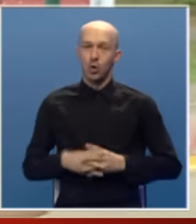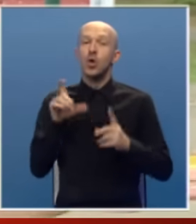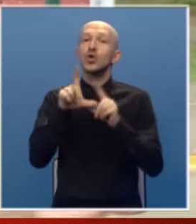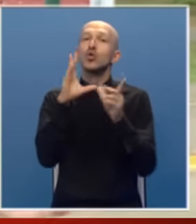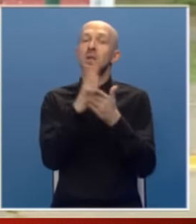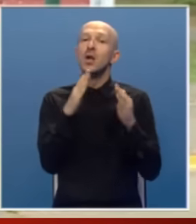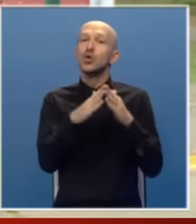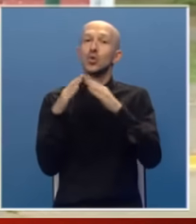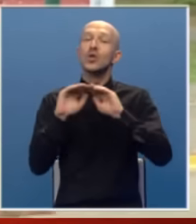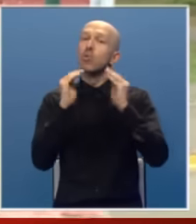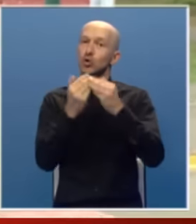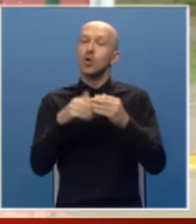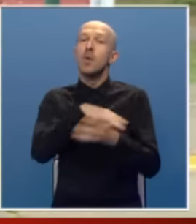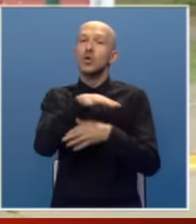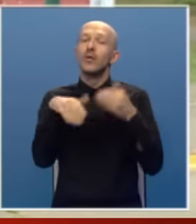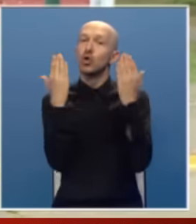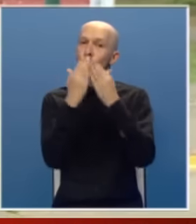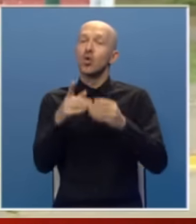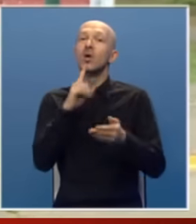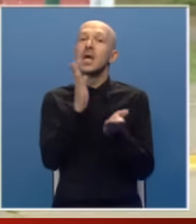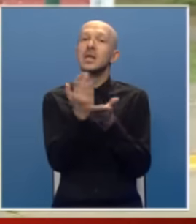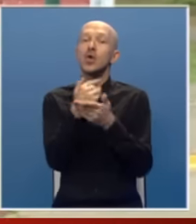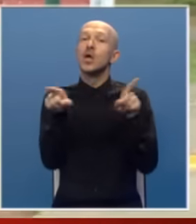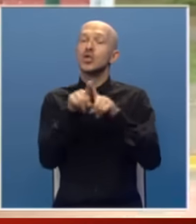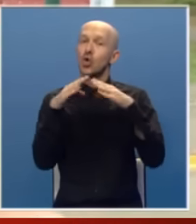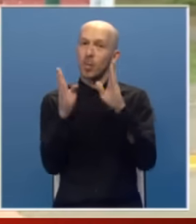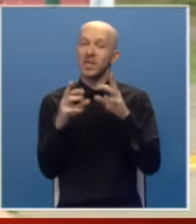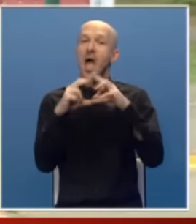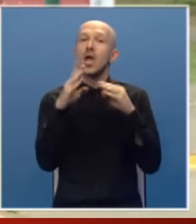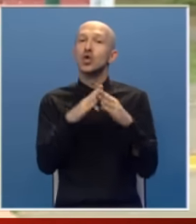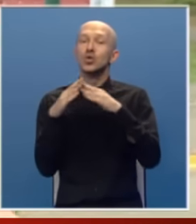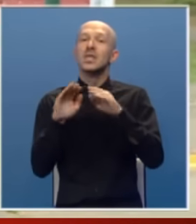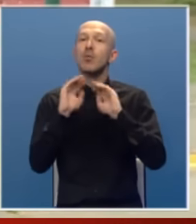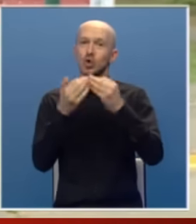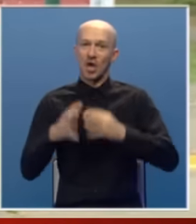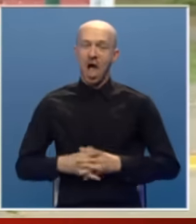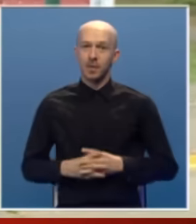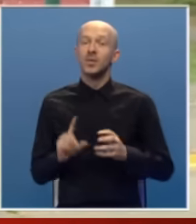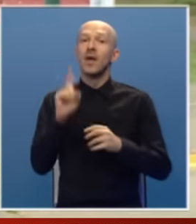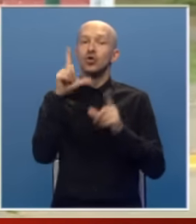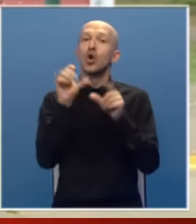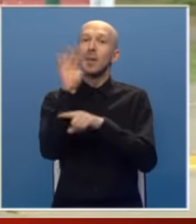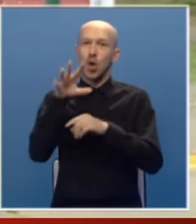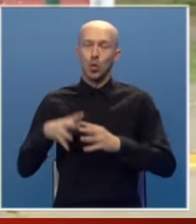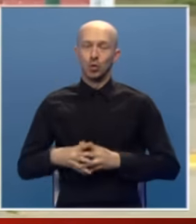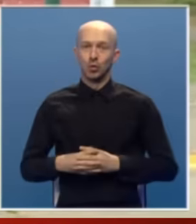bili u susjednoj prostoriji u mješovitoj školi koji je dio istog objekta, ali je susjedna prostorija. Više u prilogu.